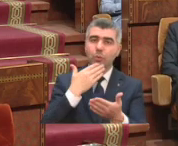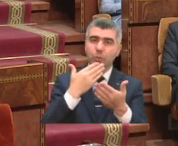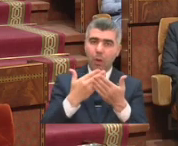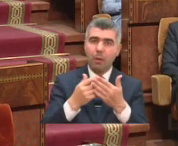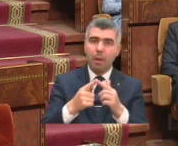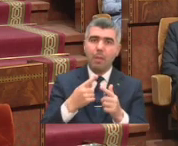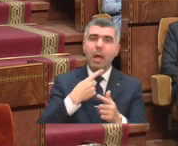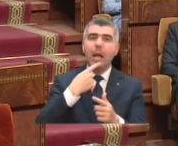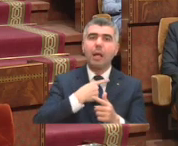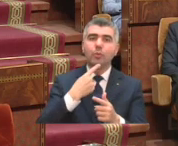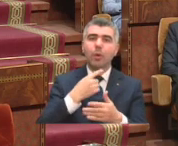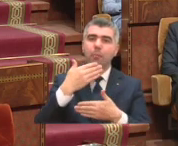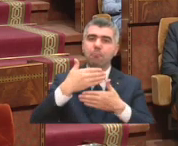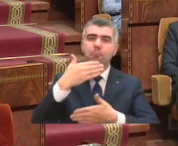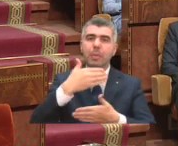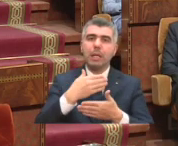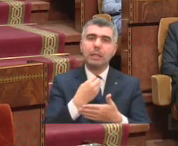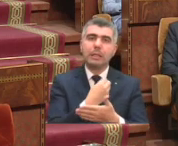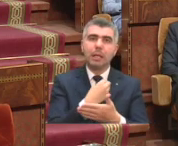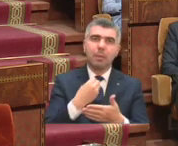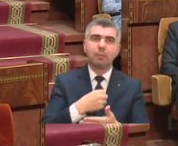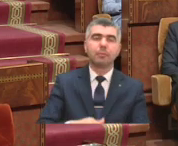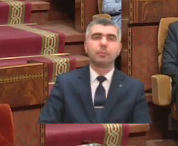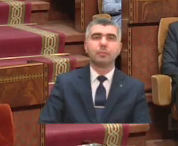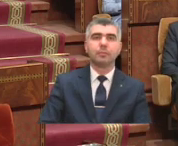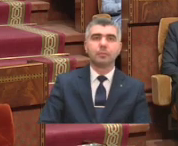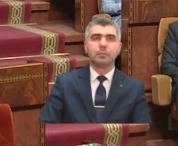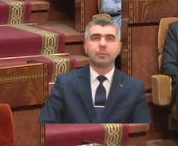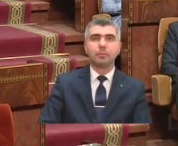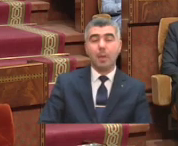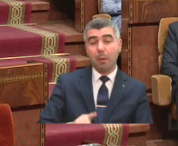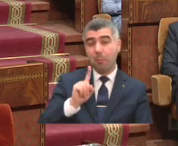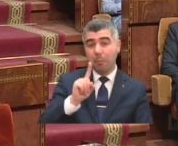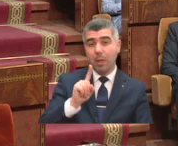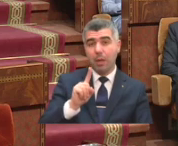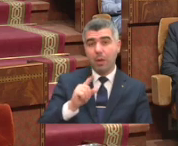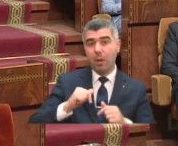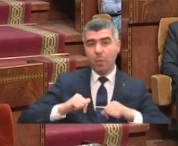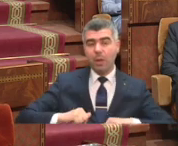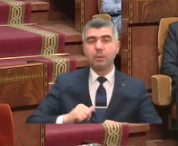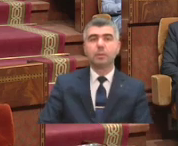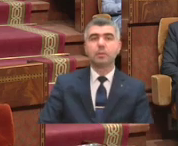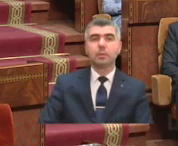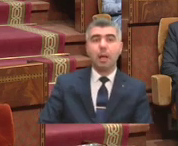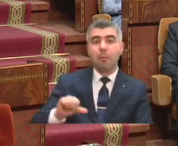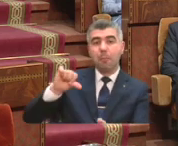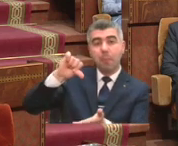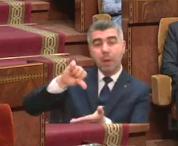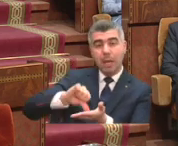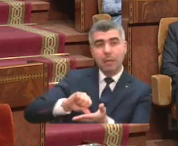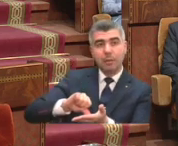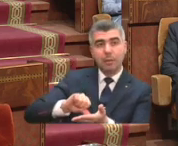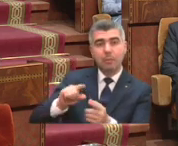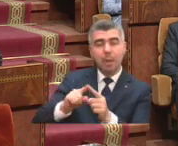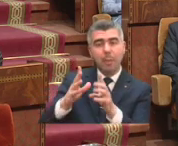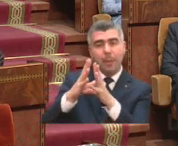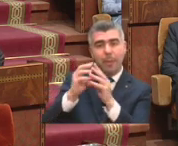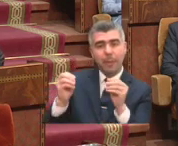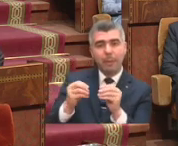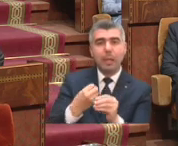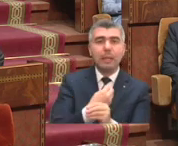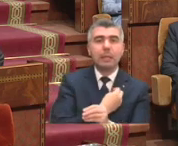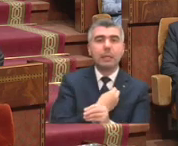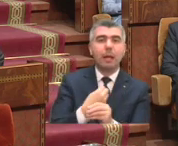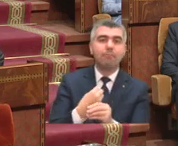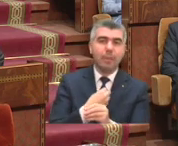بالناظور. الصوت غير انه السيد الوزير ان هذا المركز يواجه خصص على مستوى الموارد البشريه